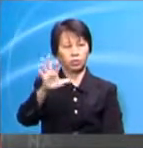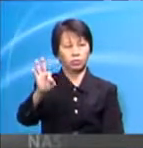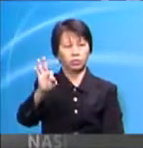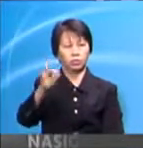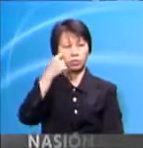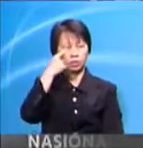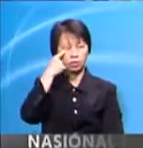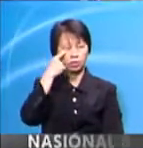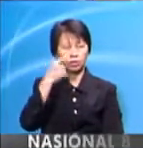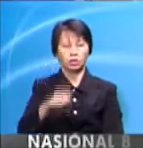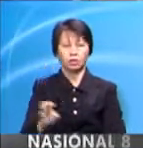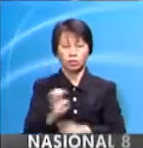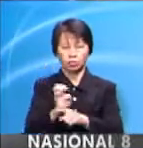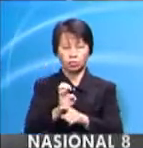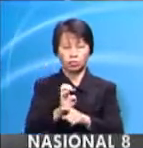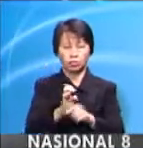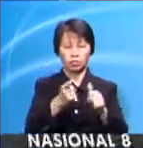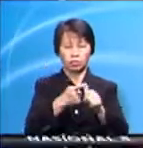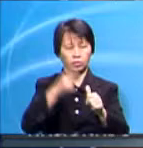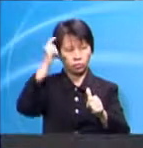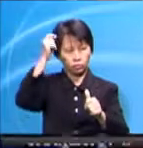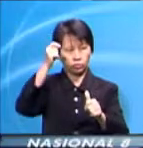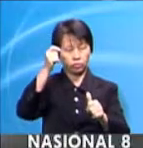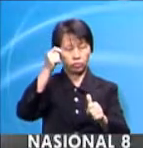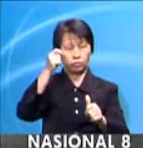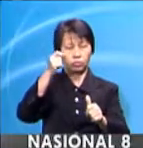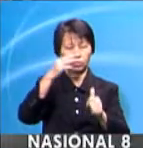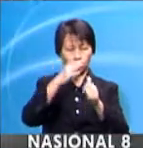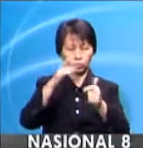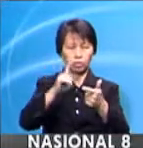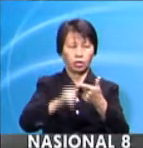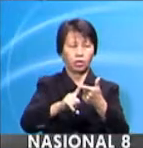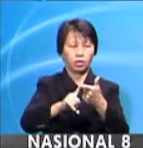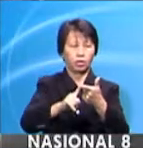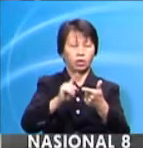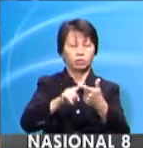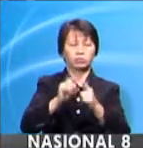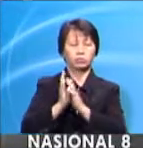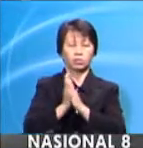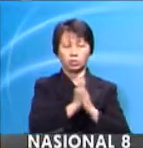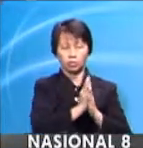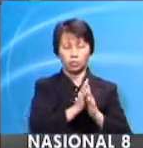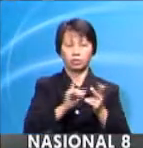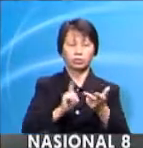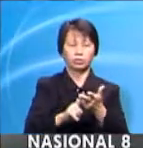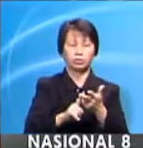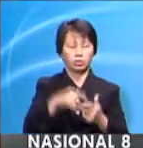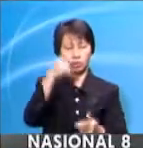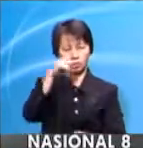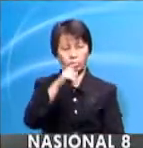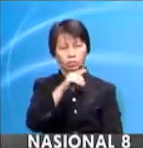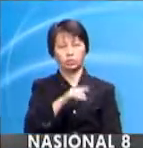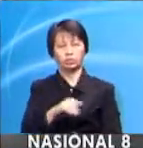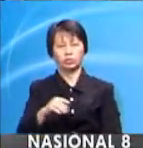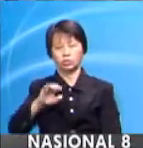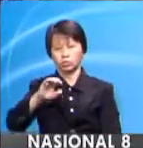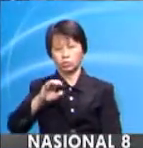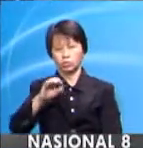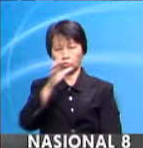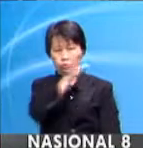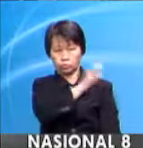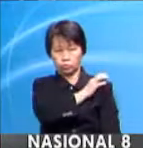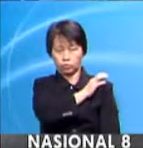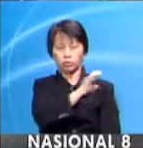9.59 mata emas milik pasukan tuan rumah sementara gangsa milik Myanmar. Bagi jurulatih wushu Lim Yu Fai,